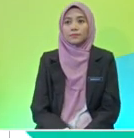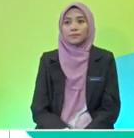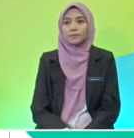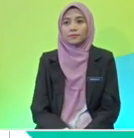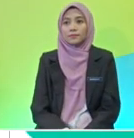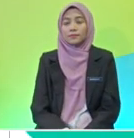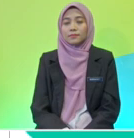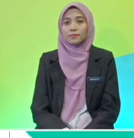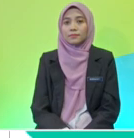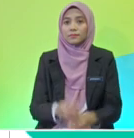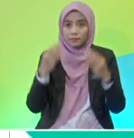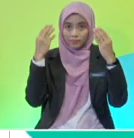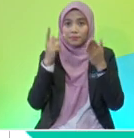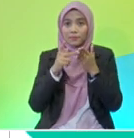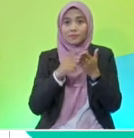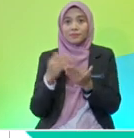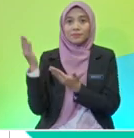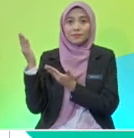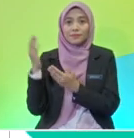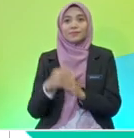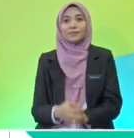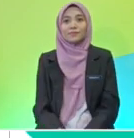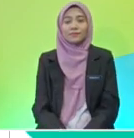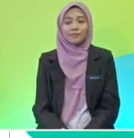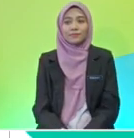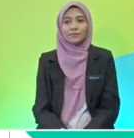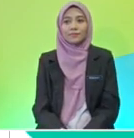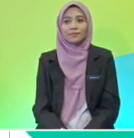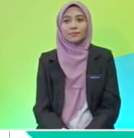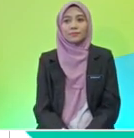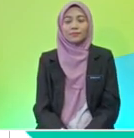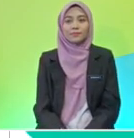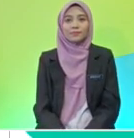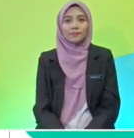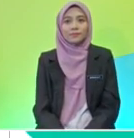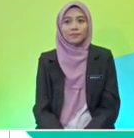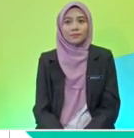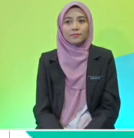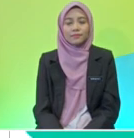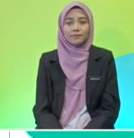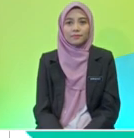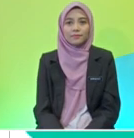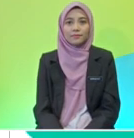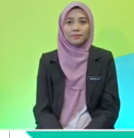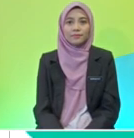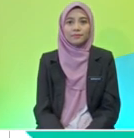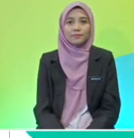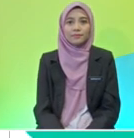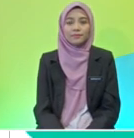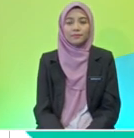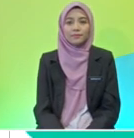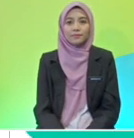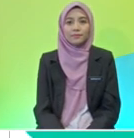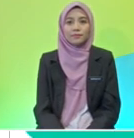Oke kita tambah Syifa 90 7 udah 1284 oke